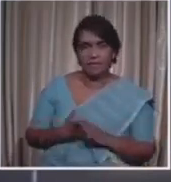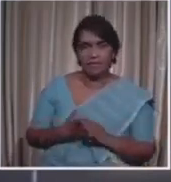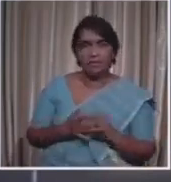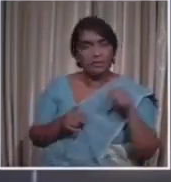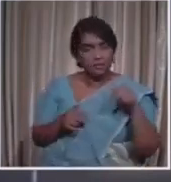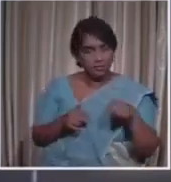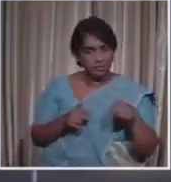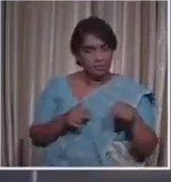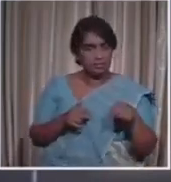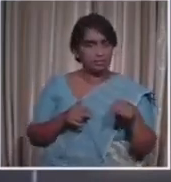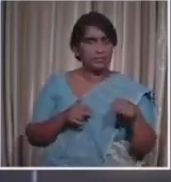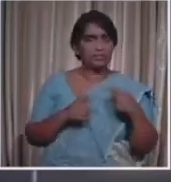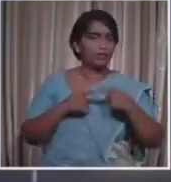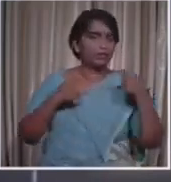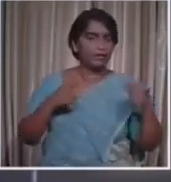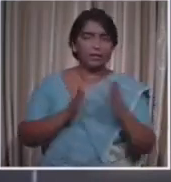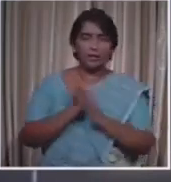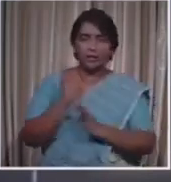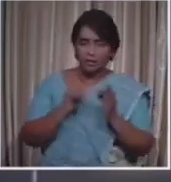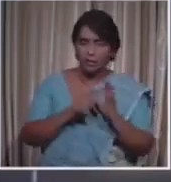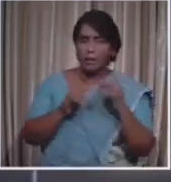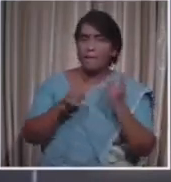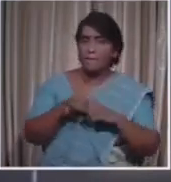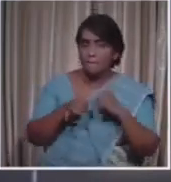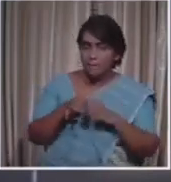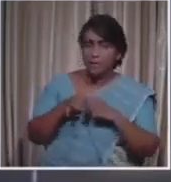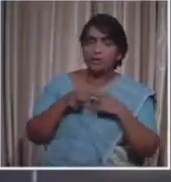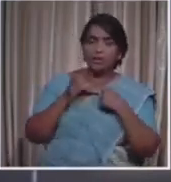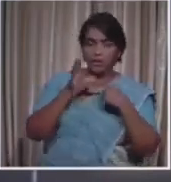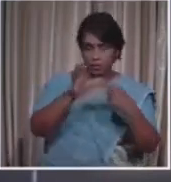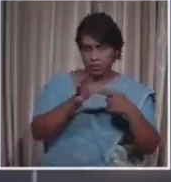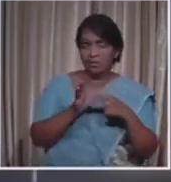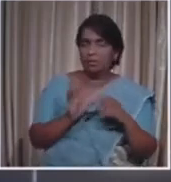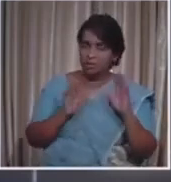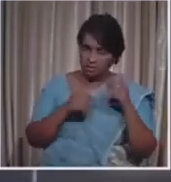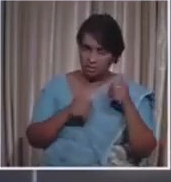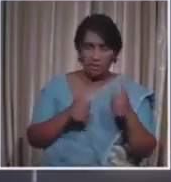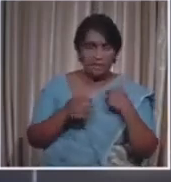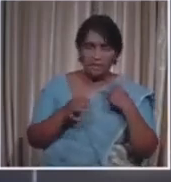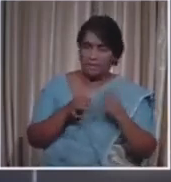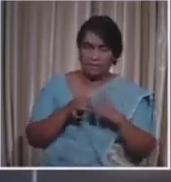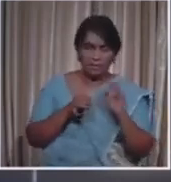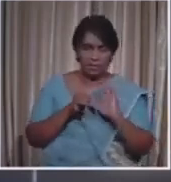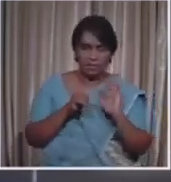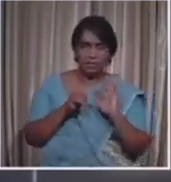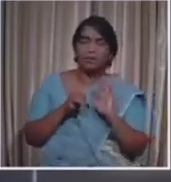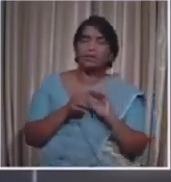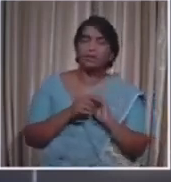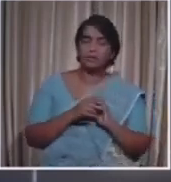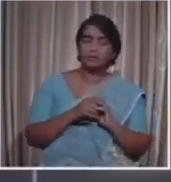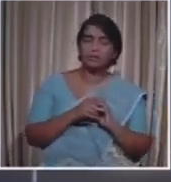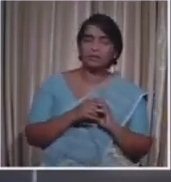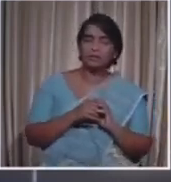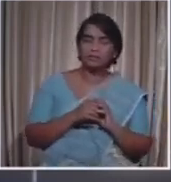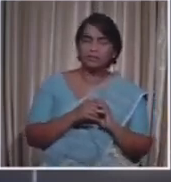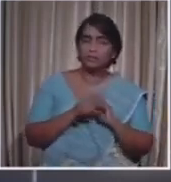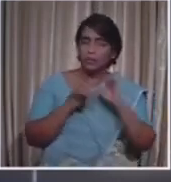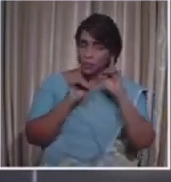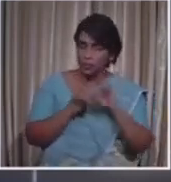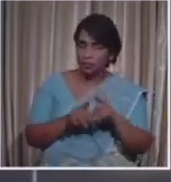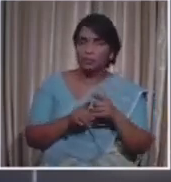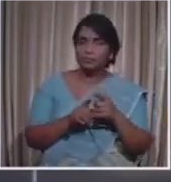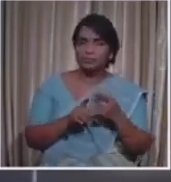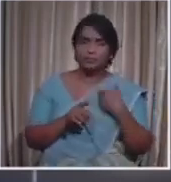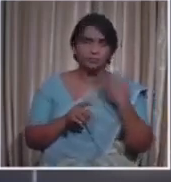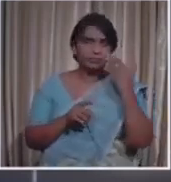අද අපේ විපක්ෂයේ මන්ත්‍රීවරුන්ගේ ප්‍රශ්න වලට උත්තර දෙන දවස තමයි. ඒක ගැන මගේ ප්‍රශ්නයක් නැහැ. නමුත් ඉතින් එහෙම තියෙද්දී